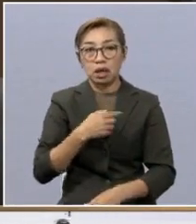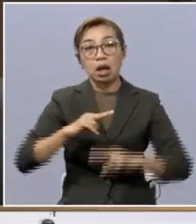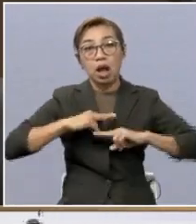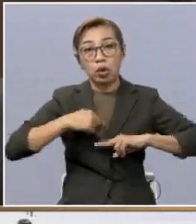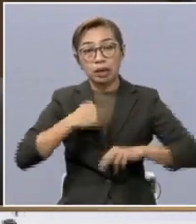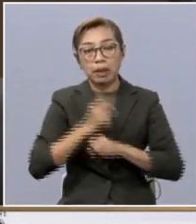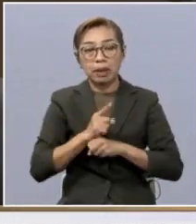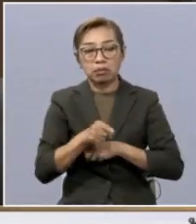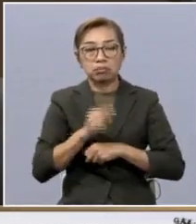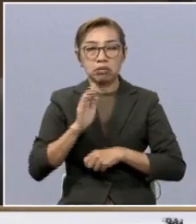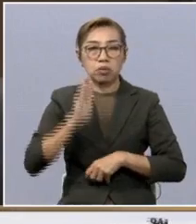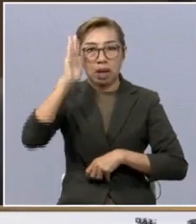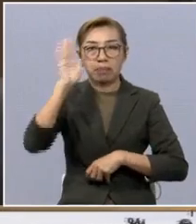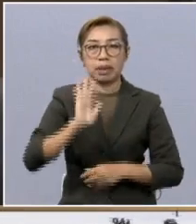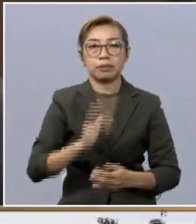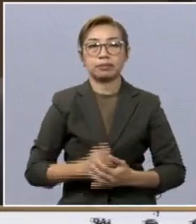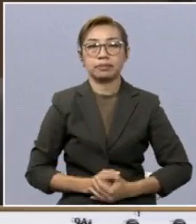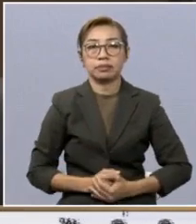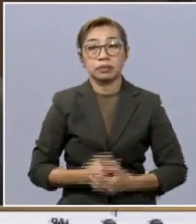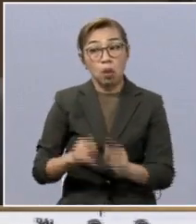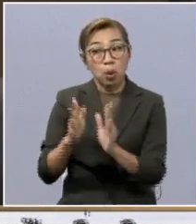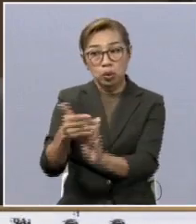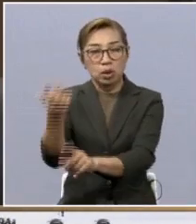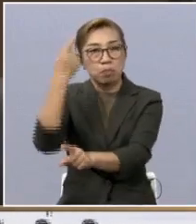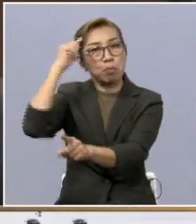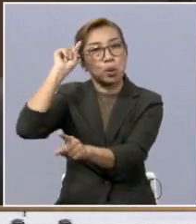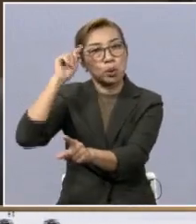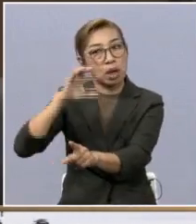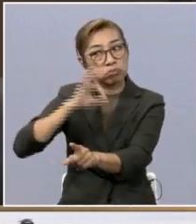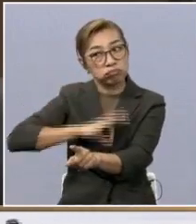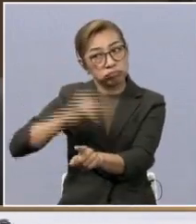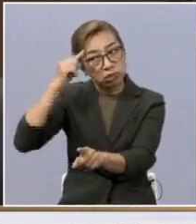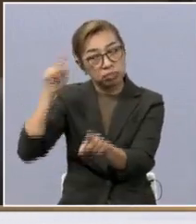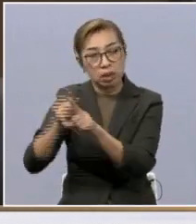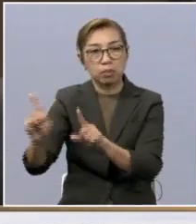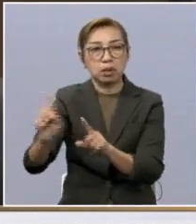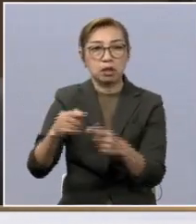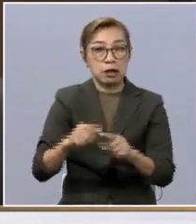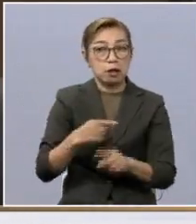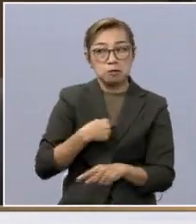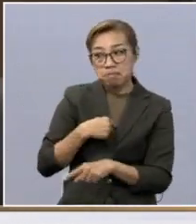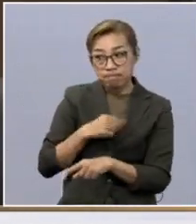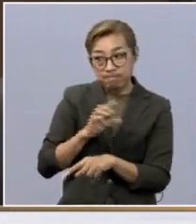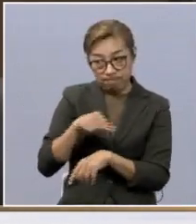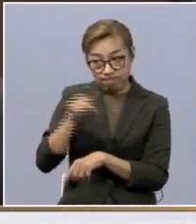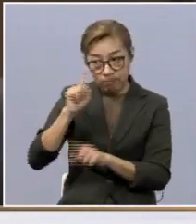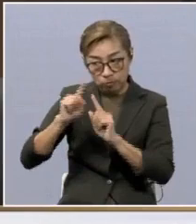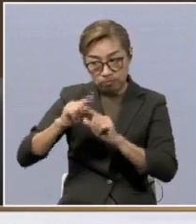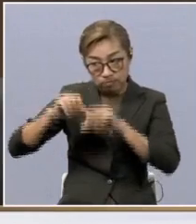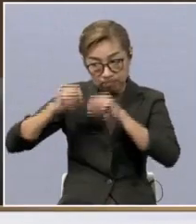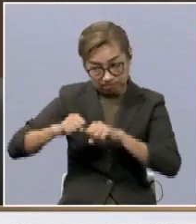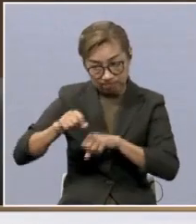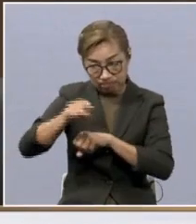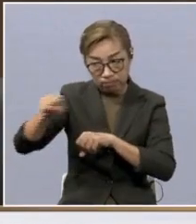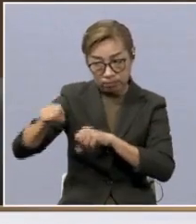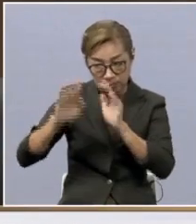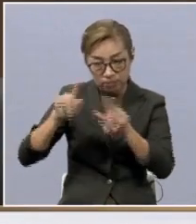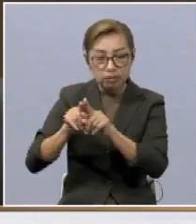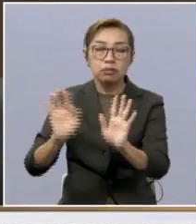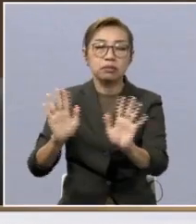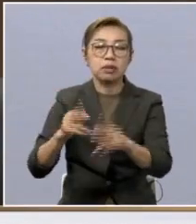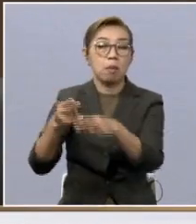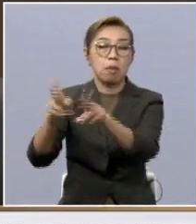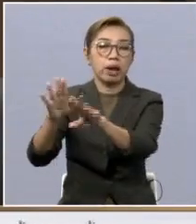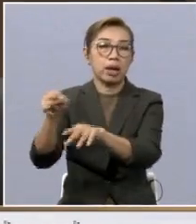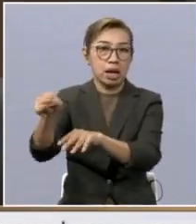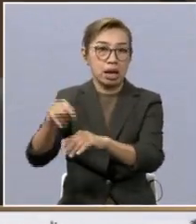ต่ไม่รู้ว่าคนอื่นจะคิดเหมือนกันหรือเปล่าสว.จะไม่ใช้วิธีบล็อกโหวตนะครับก็ให้แต่ละท่านมีอำนาจในการตัดสิน